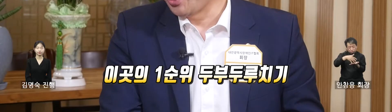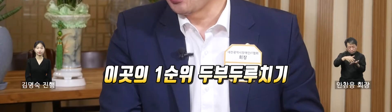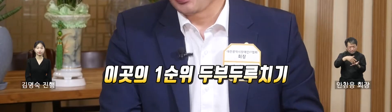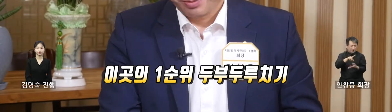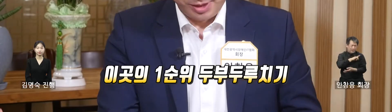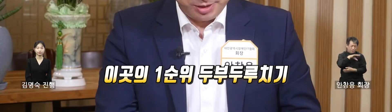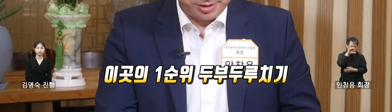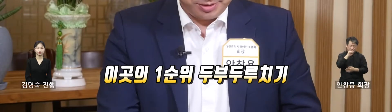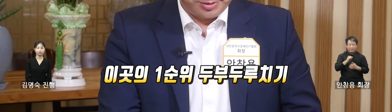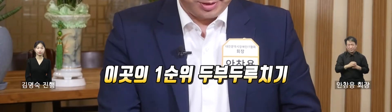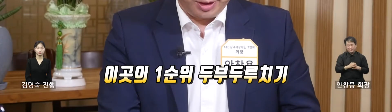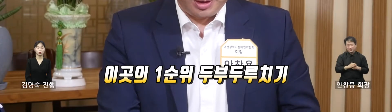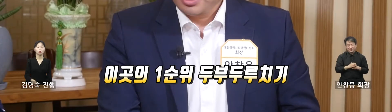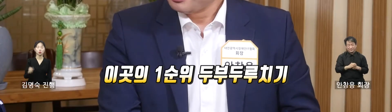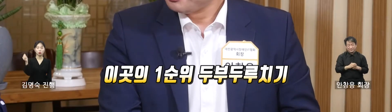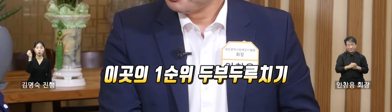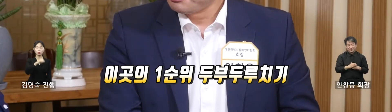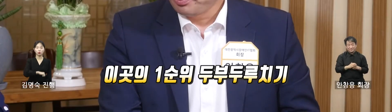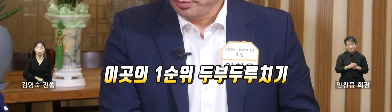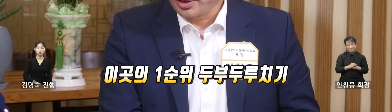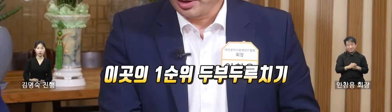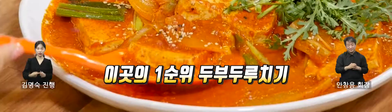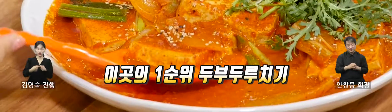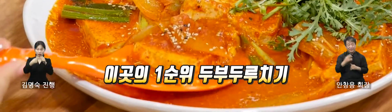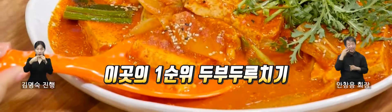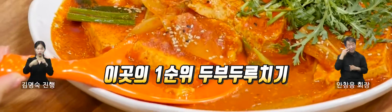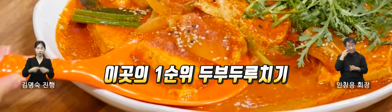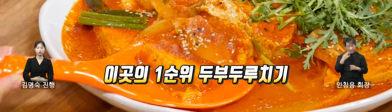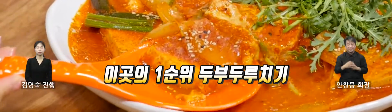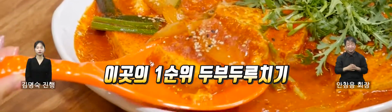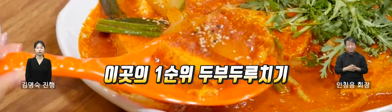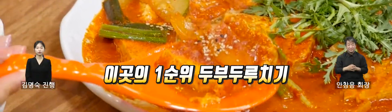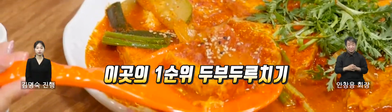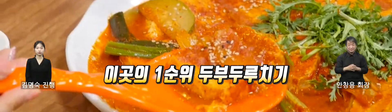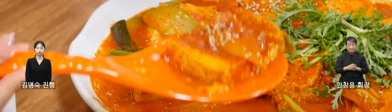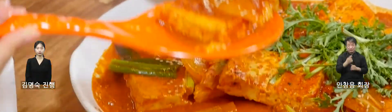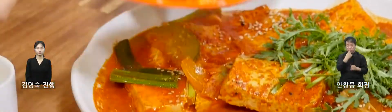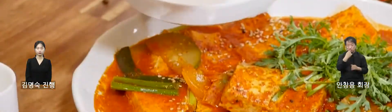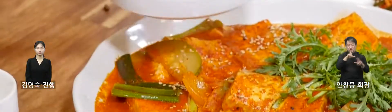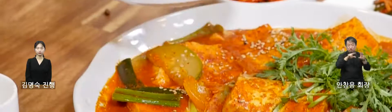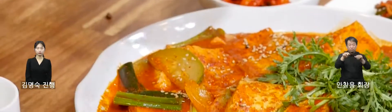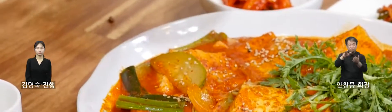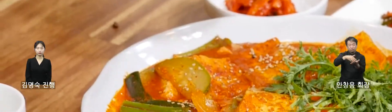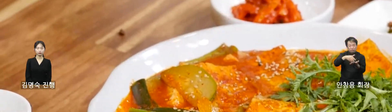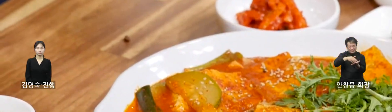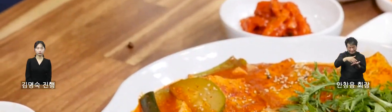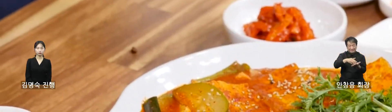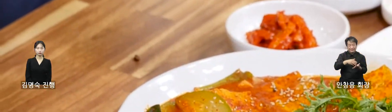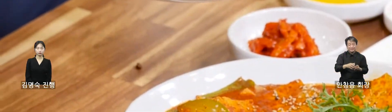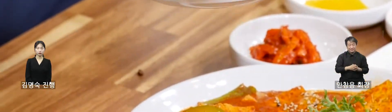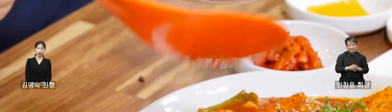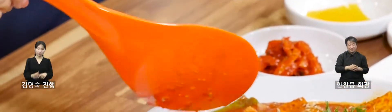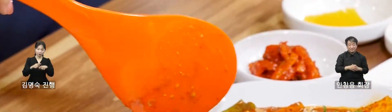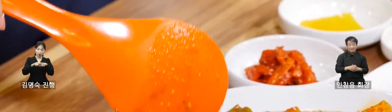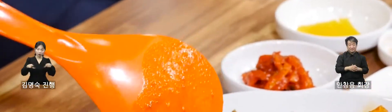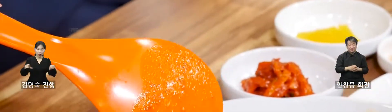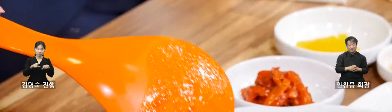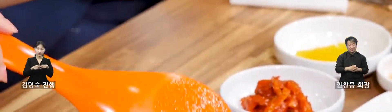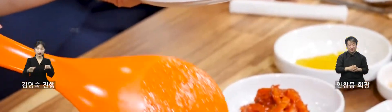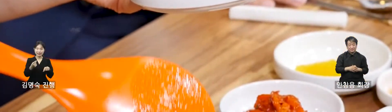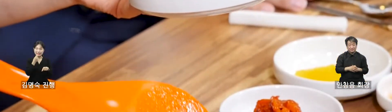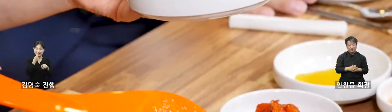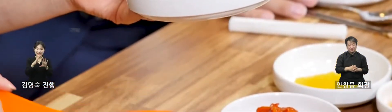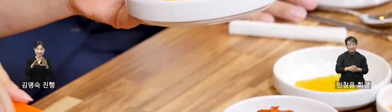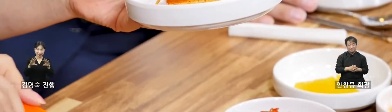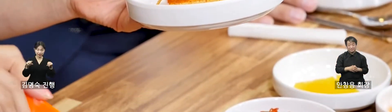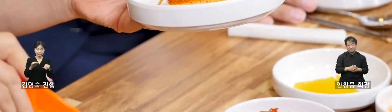그래요? 네. 여기 오시면 1순위? 예. 네. 두부두루치기. 그러니까 평상시에도 두부두루치기를